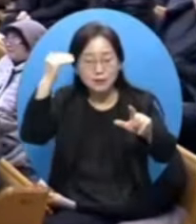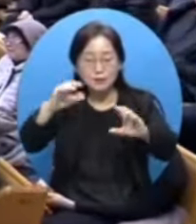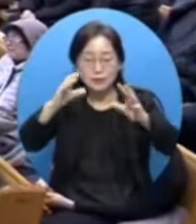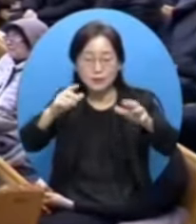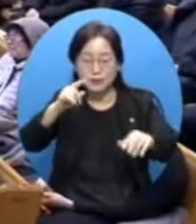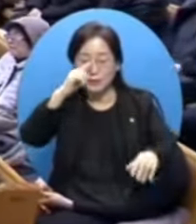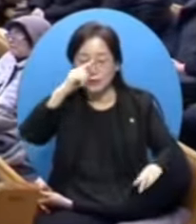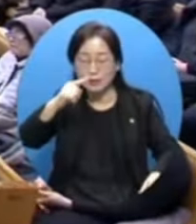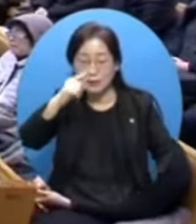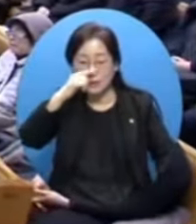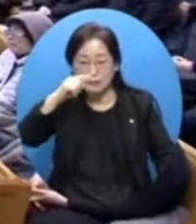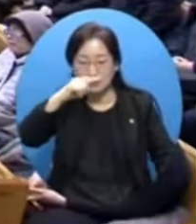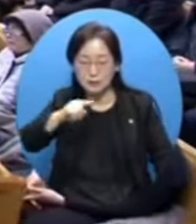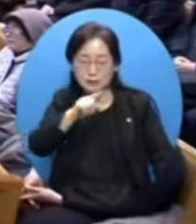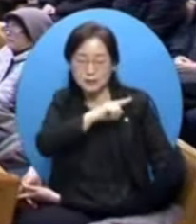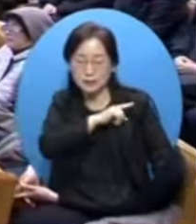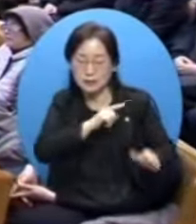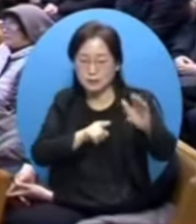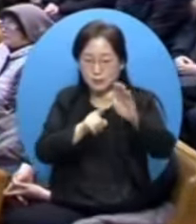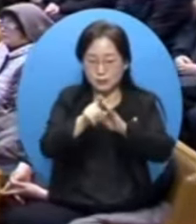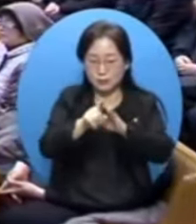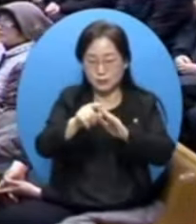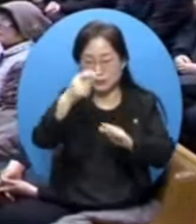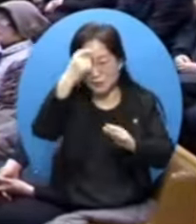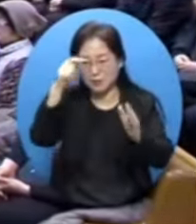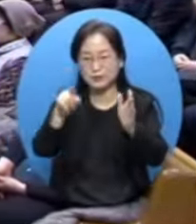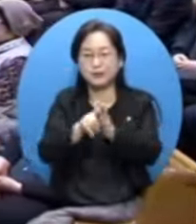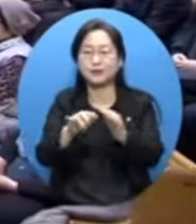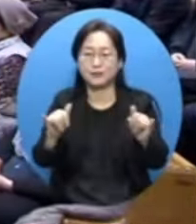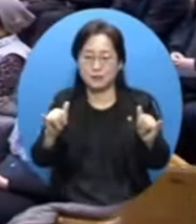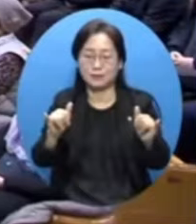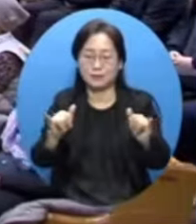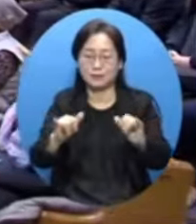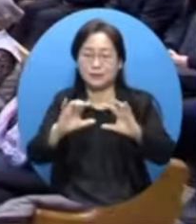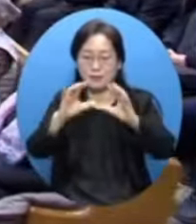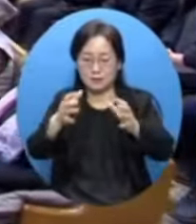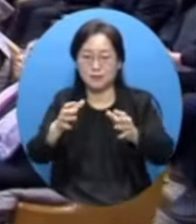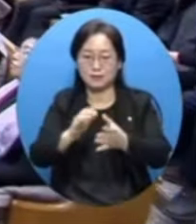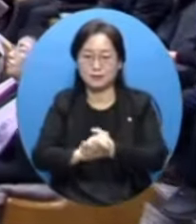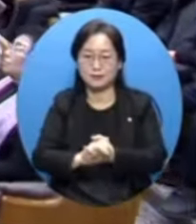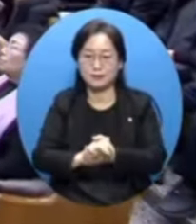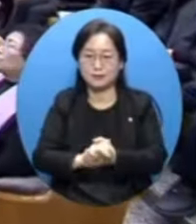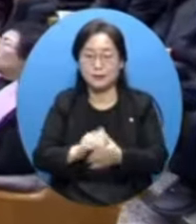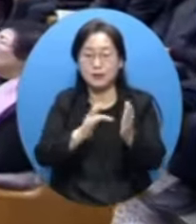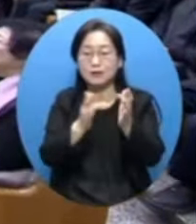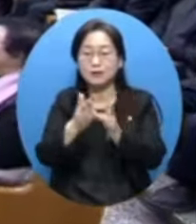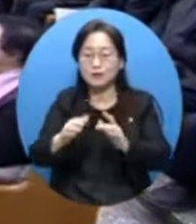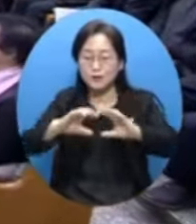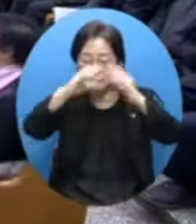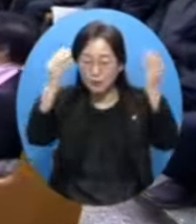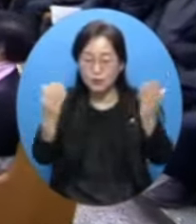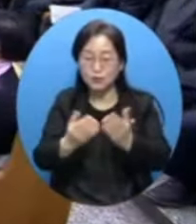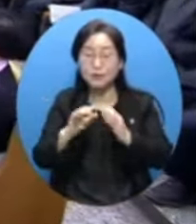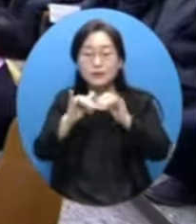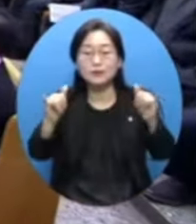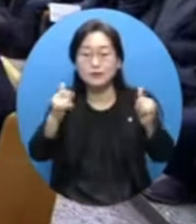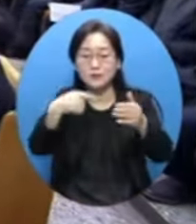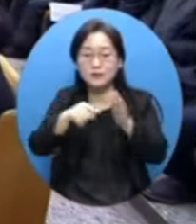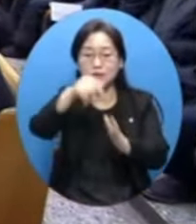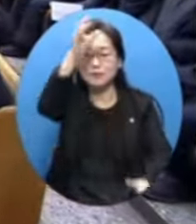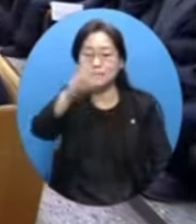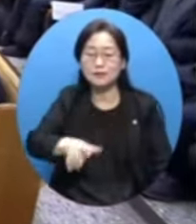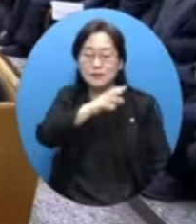최대 기독교가 된 것입니다 예수님께서 오늘을 위해 십자가들